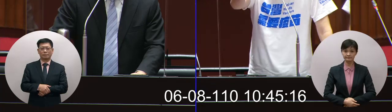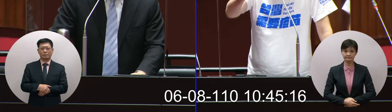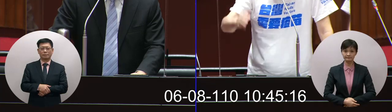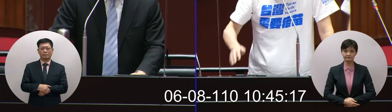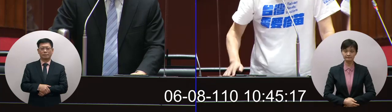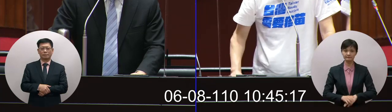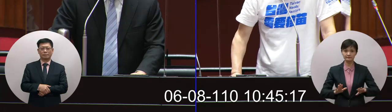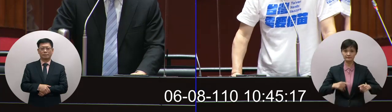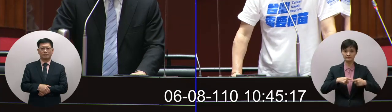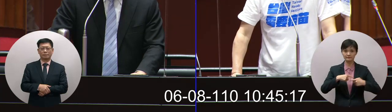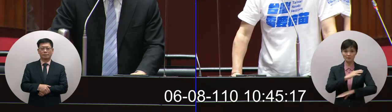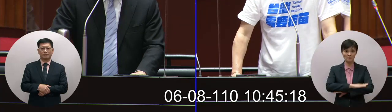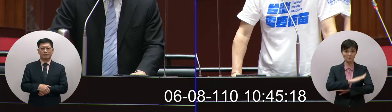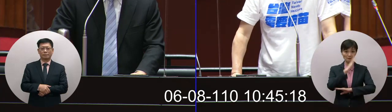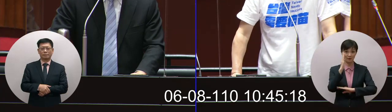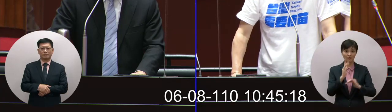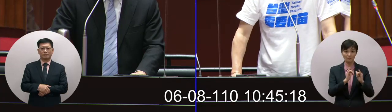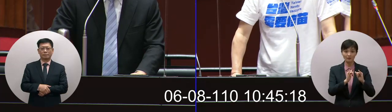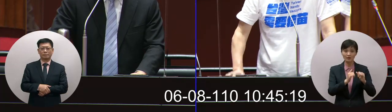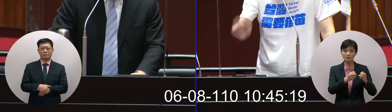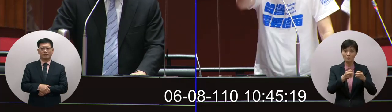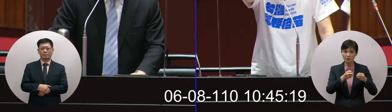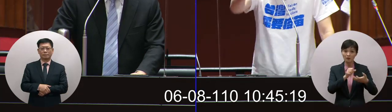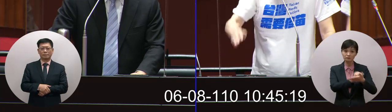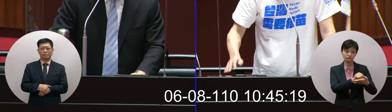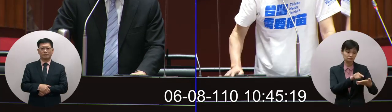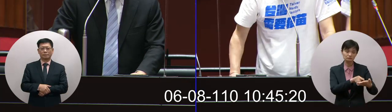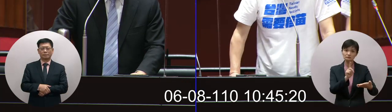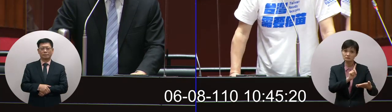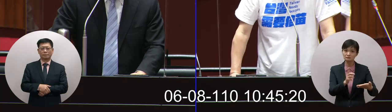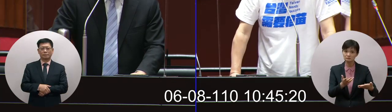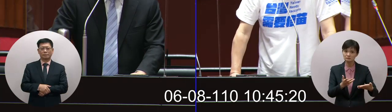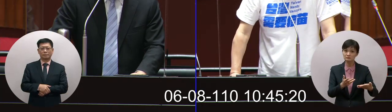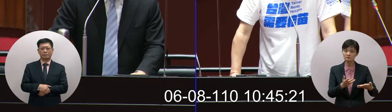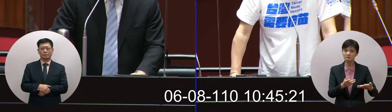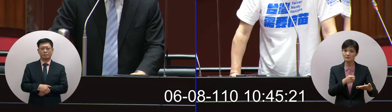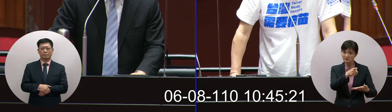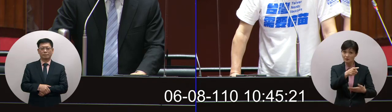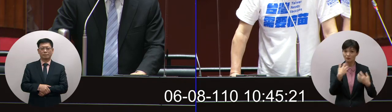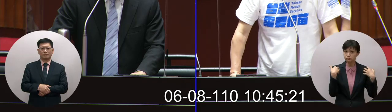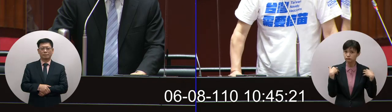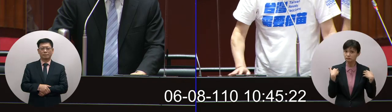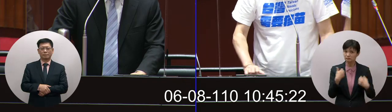今天联合报的社论怎么写的？他负得了责任吗？